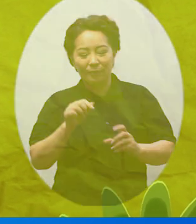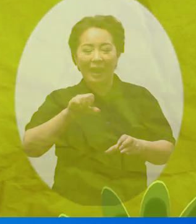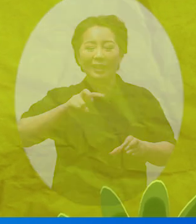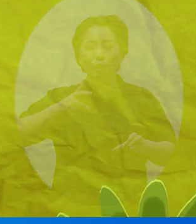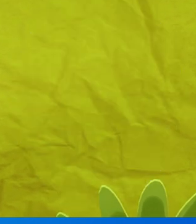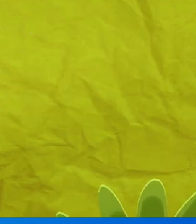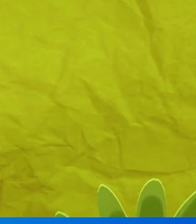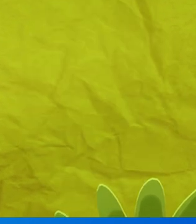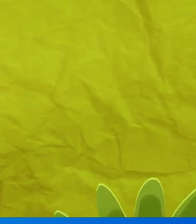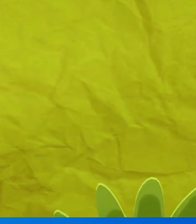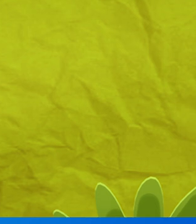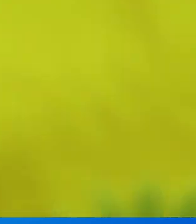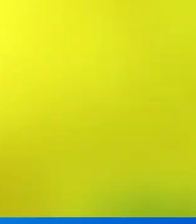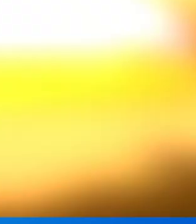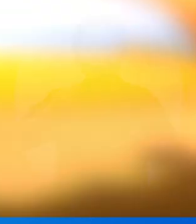дүүргэж өгчээ.